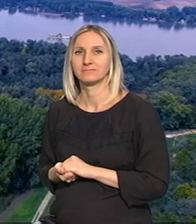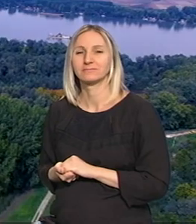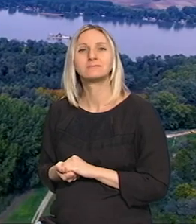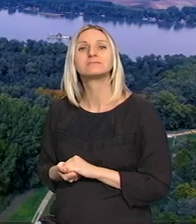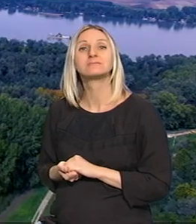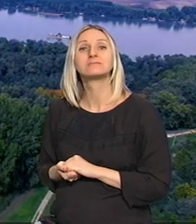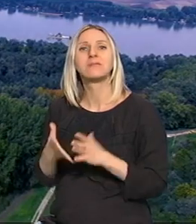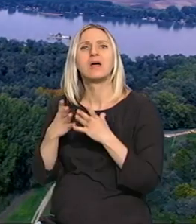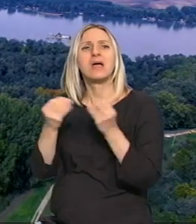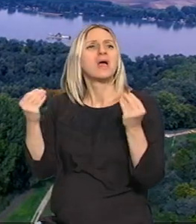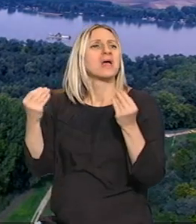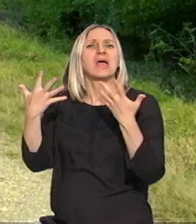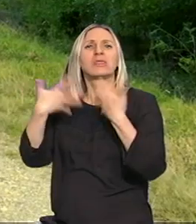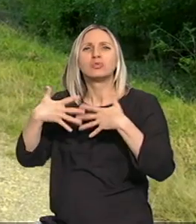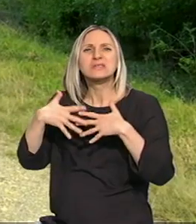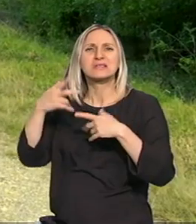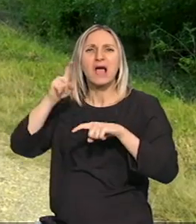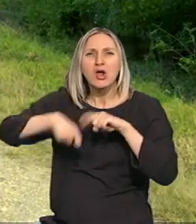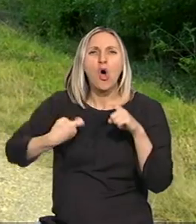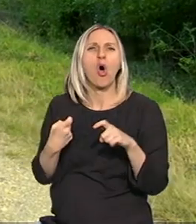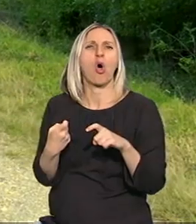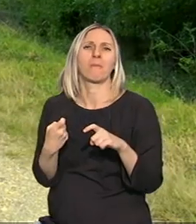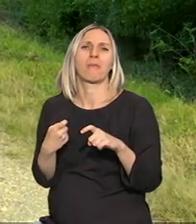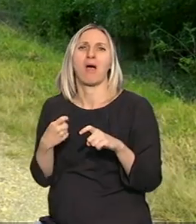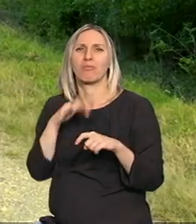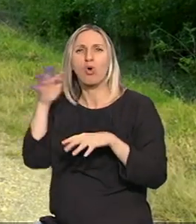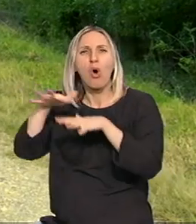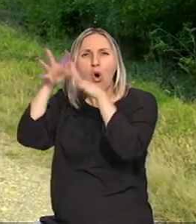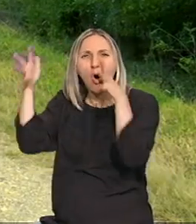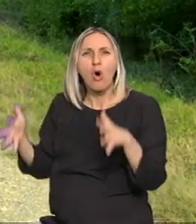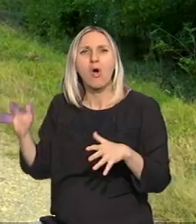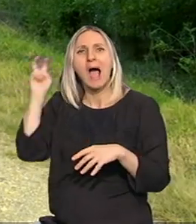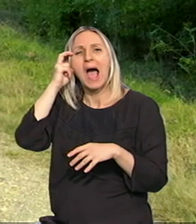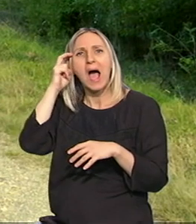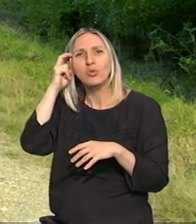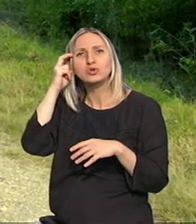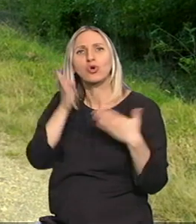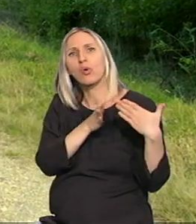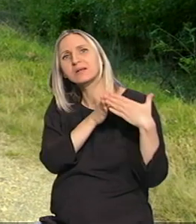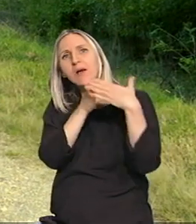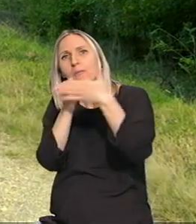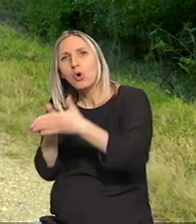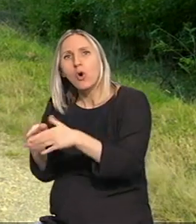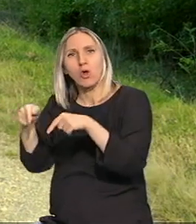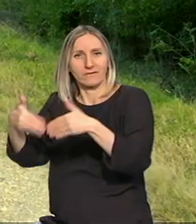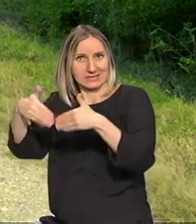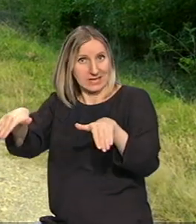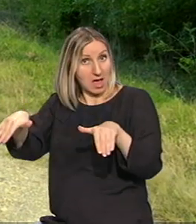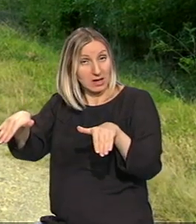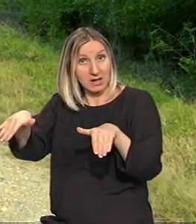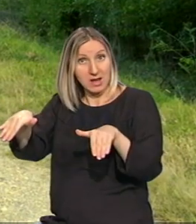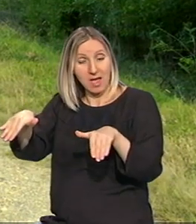Mnogobrojna industrijska roba, velike količine koje su pristizale iz Austro-Ugarske i ovde ocarinjene